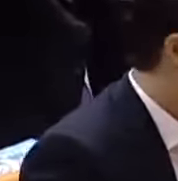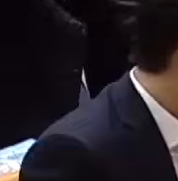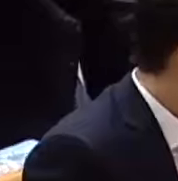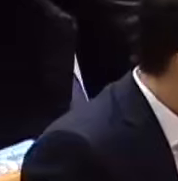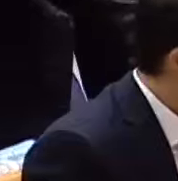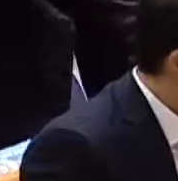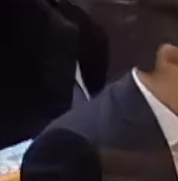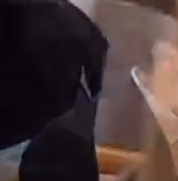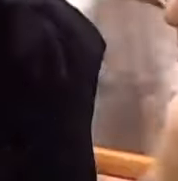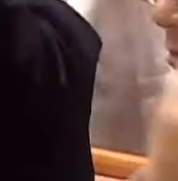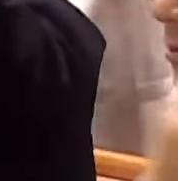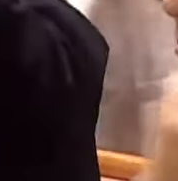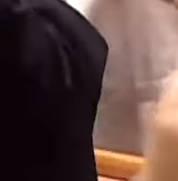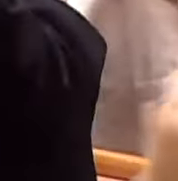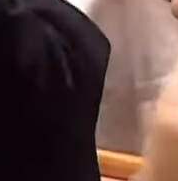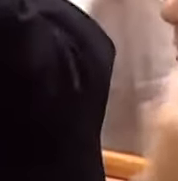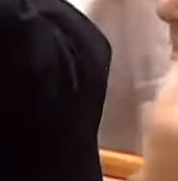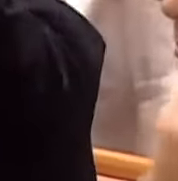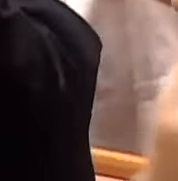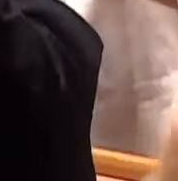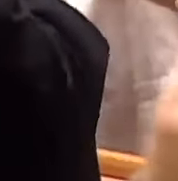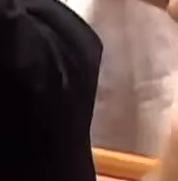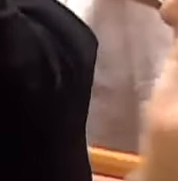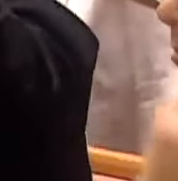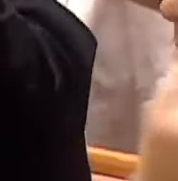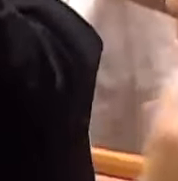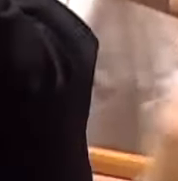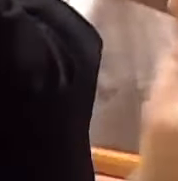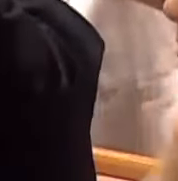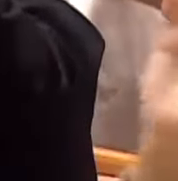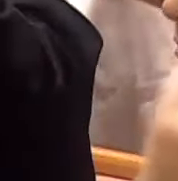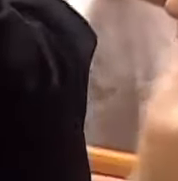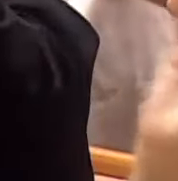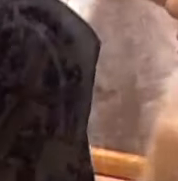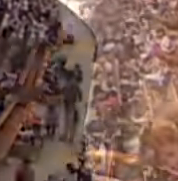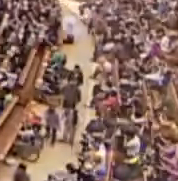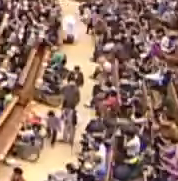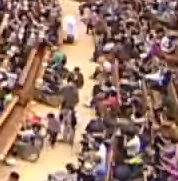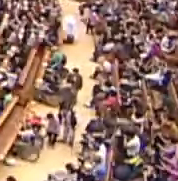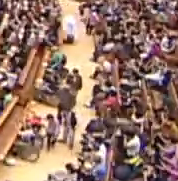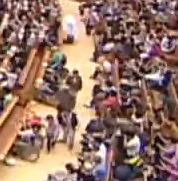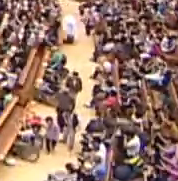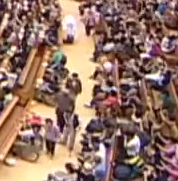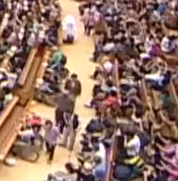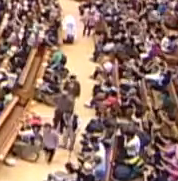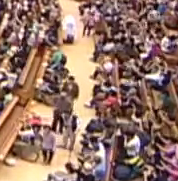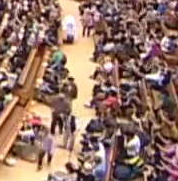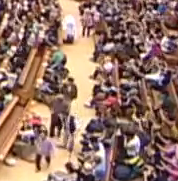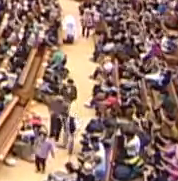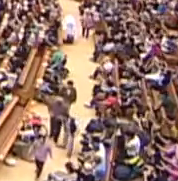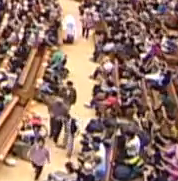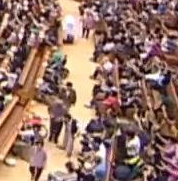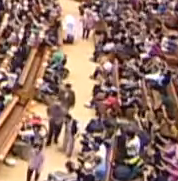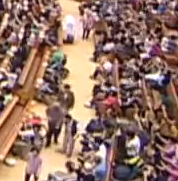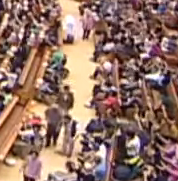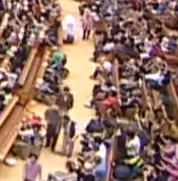나도 나가서 예수 복음 증거하며 예수 생에 나타내는 믿음의 사람 되게 도와주시옵소서.